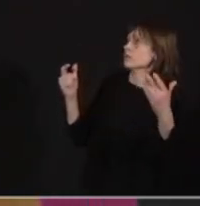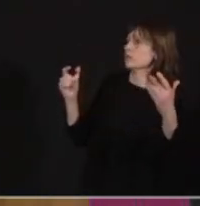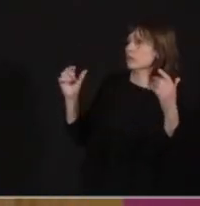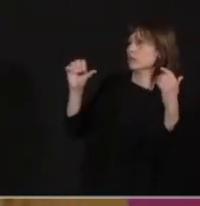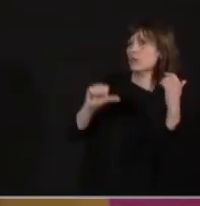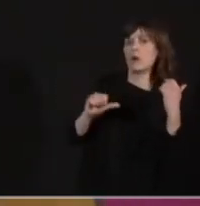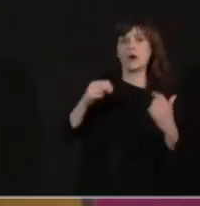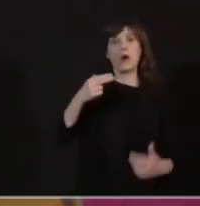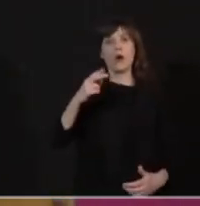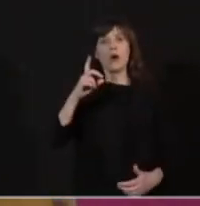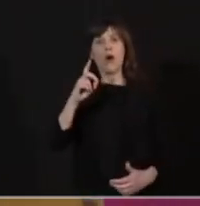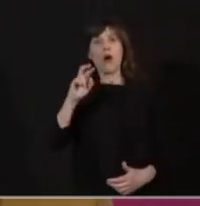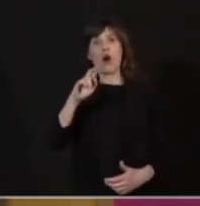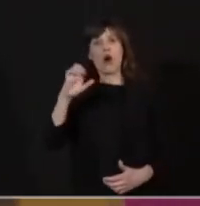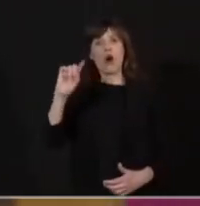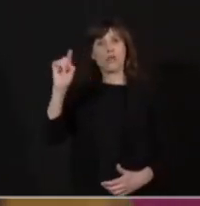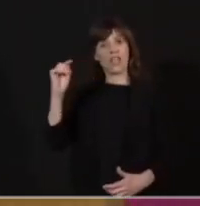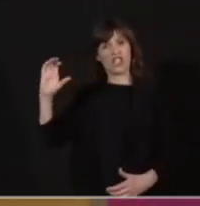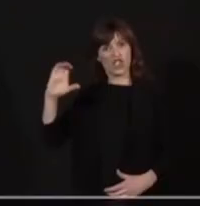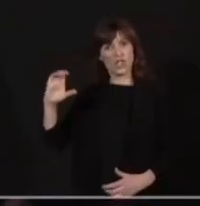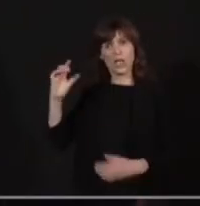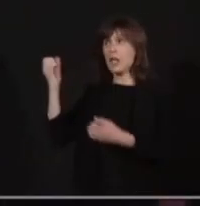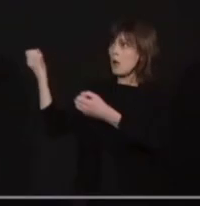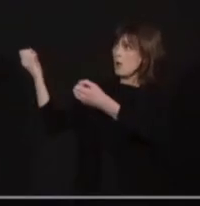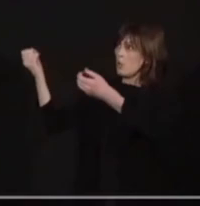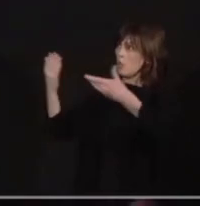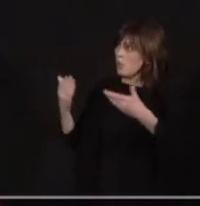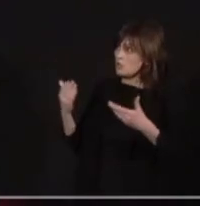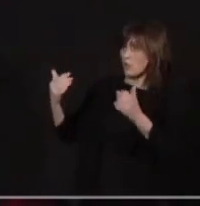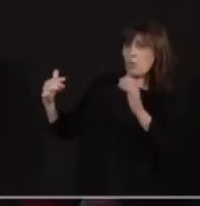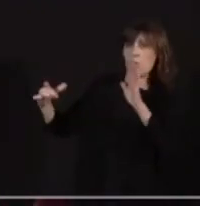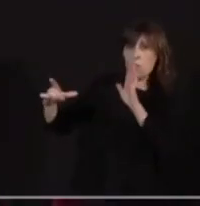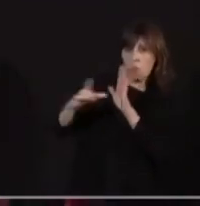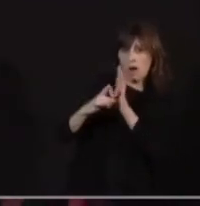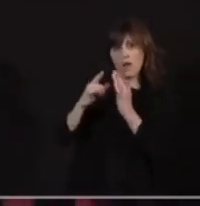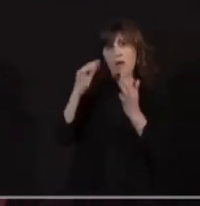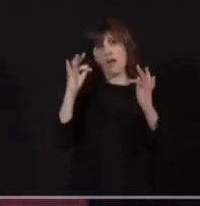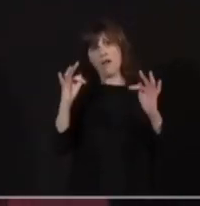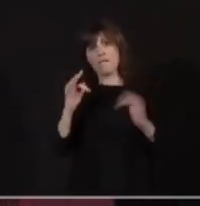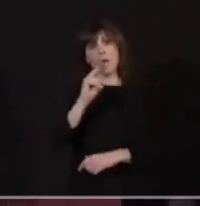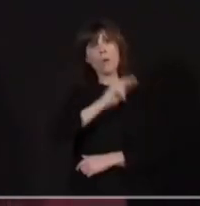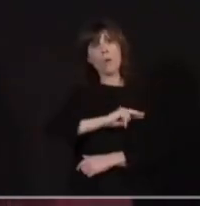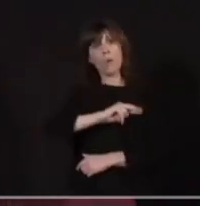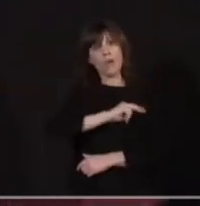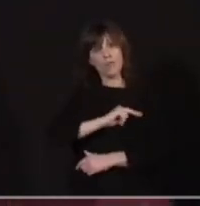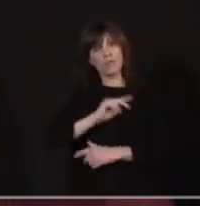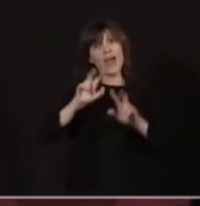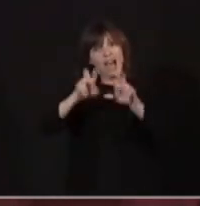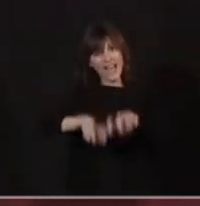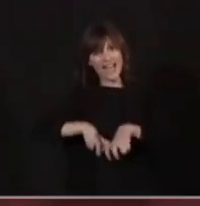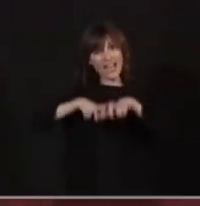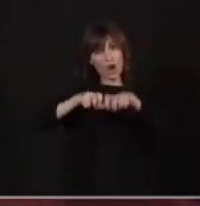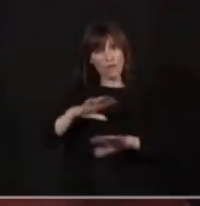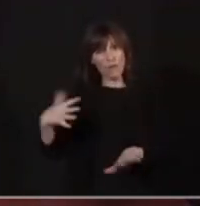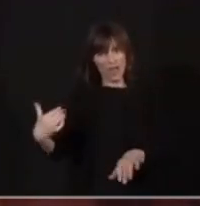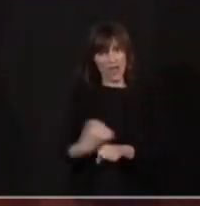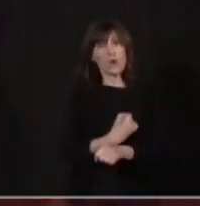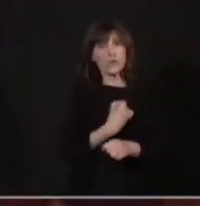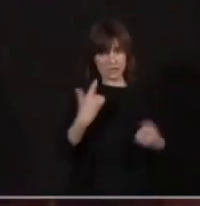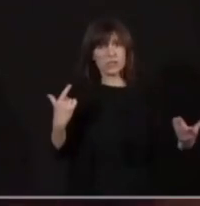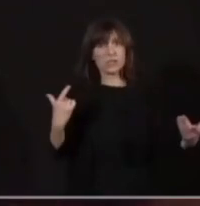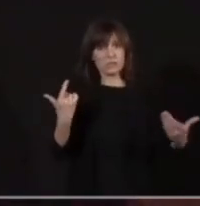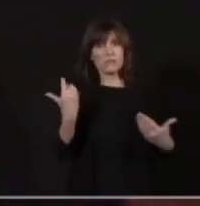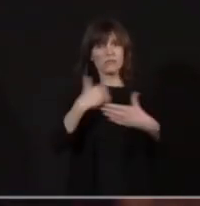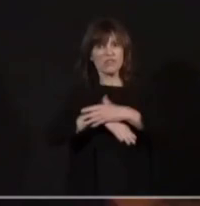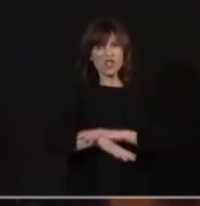qui a rédigé une proposition de loi sur les retraites agricoles, nous avons pu faire rentrer au Parlement la situation de